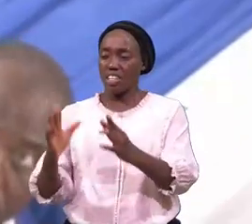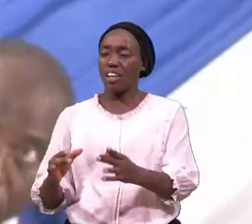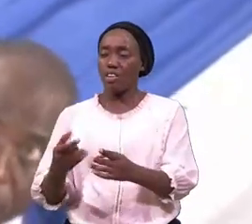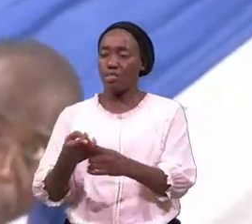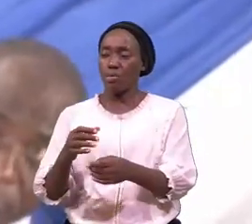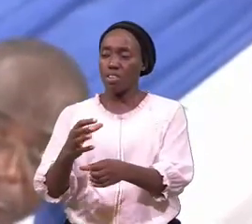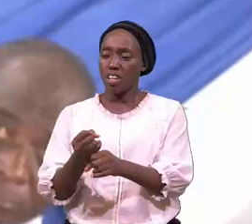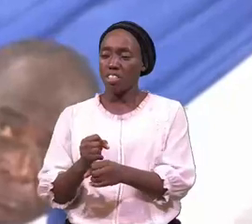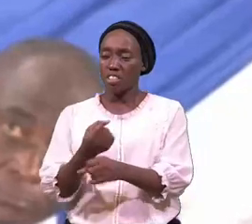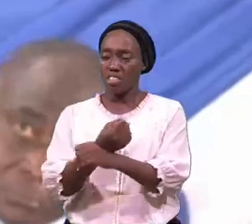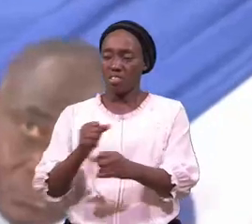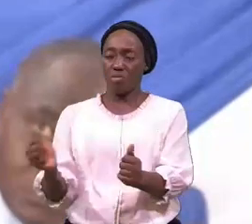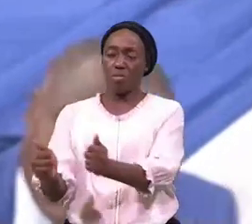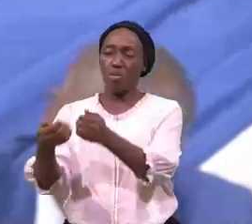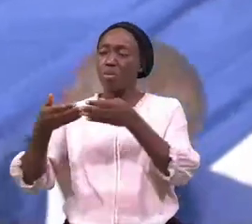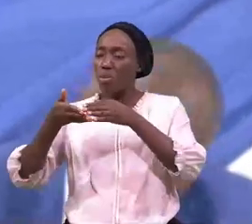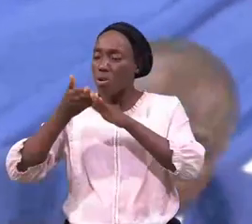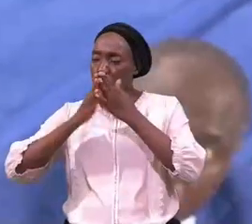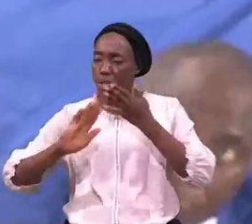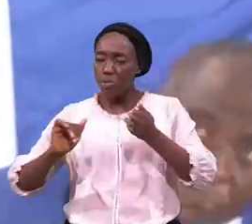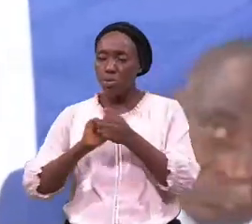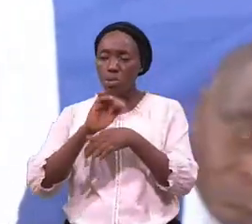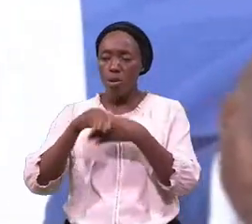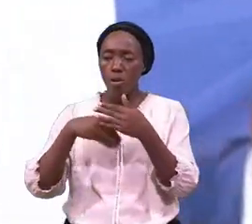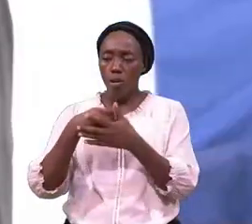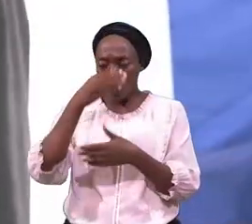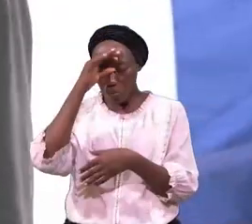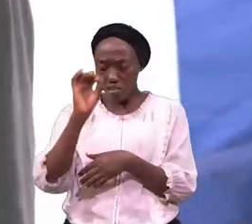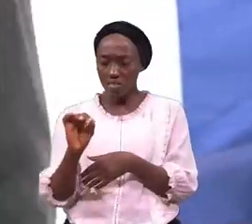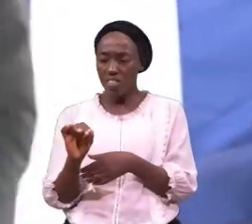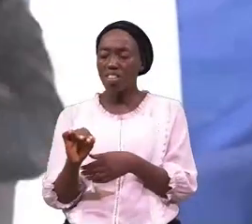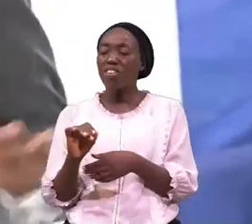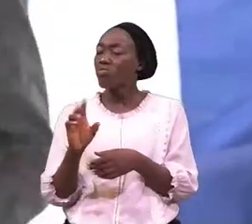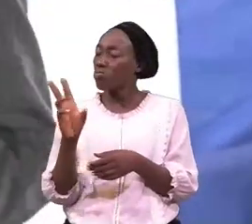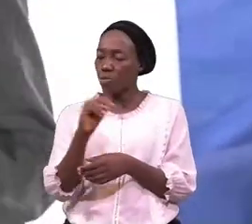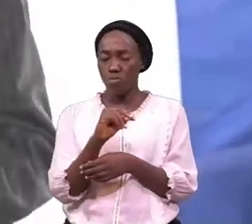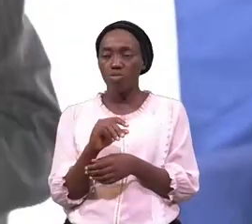Il veut l'empêcher les pécheurs d'être sauvés, il voulait rechercher la paix avec tous. Il ne parle pas de la compromission.